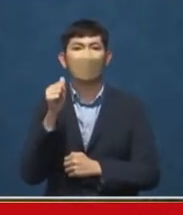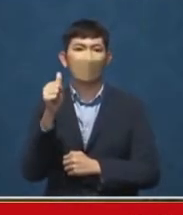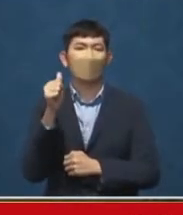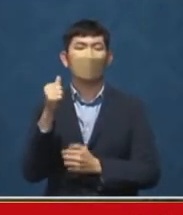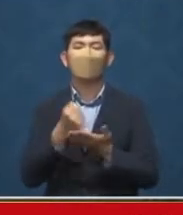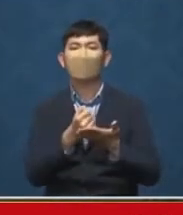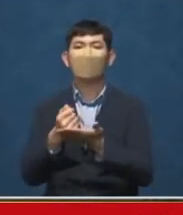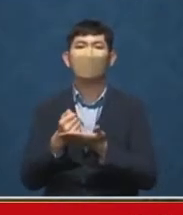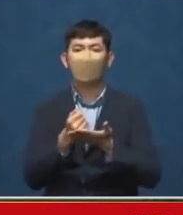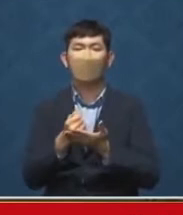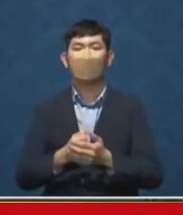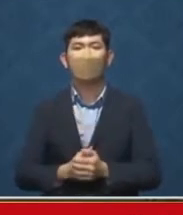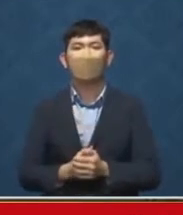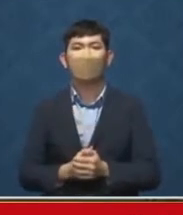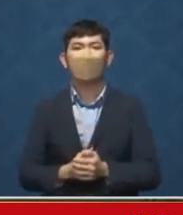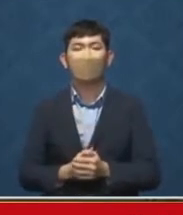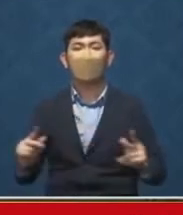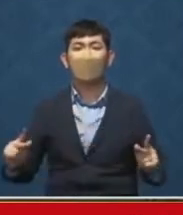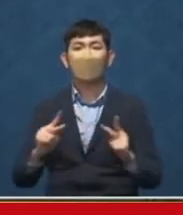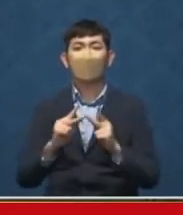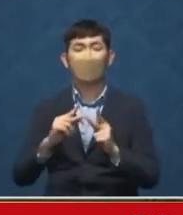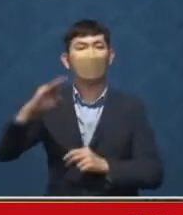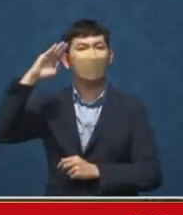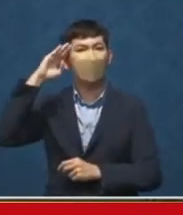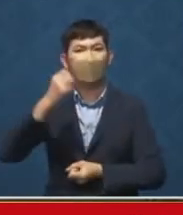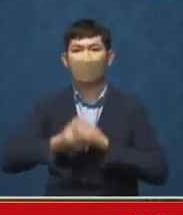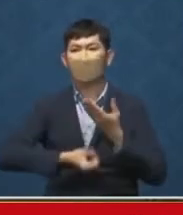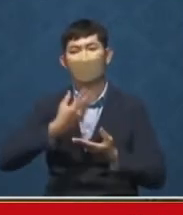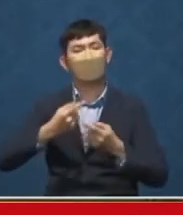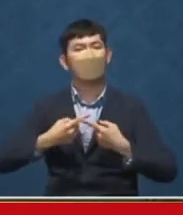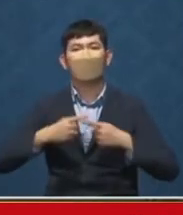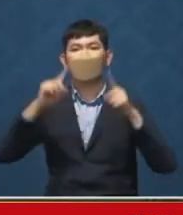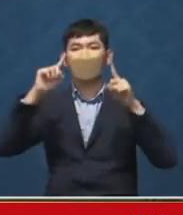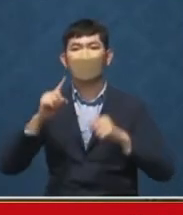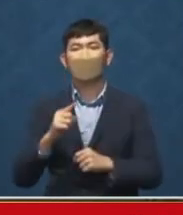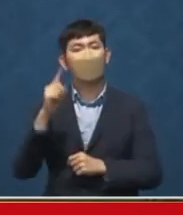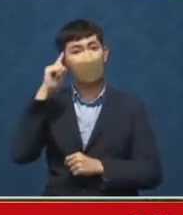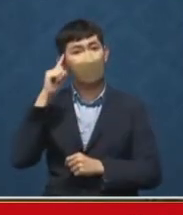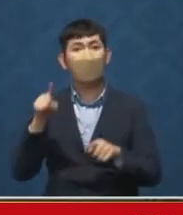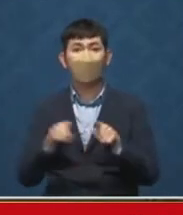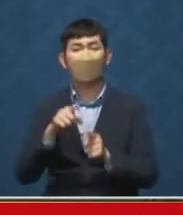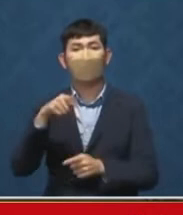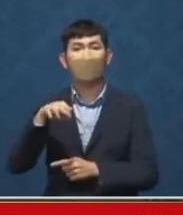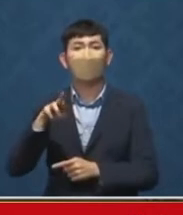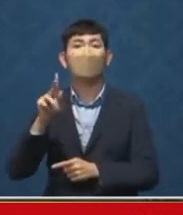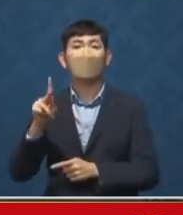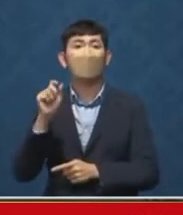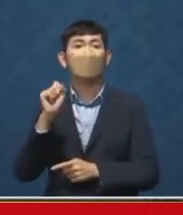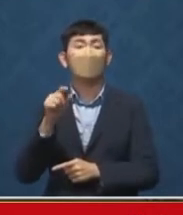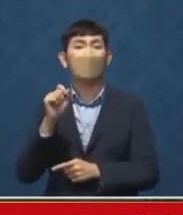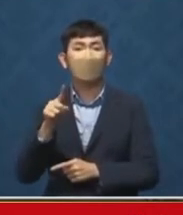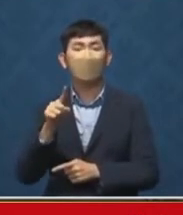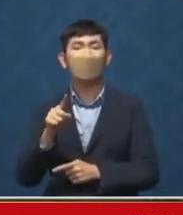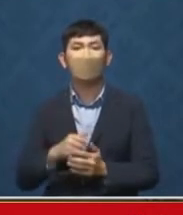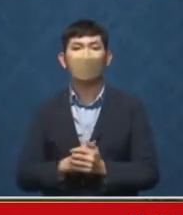แล้วอะไรที่เขาไปดูก็ถือว่าเป็นสิ่งที่ดีช่วยกันนะครับเพราะนั้นกระทรวงกลาโหมก็ให้ความเห็นไม่เห็นด้วยก็จ